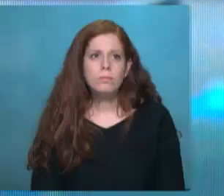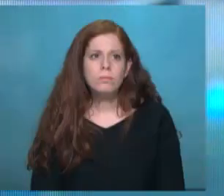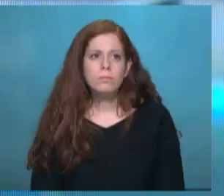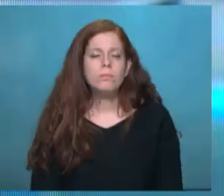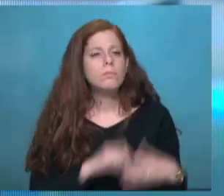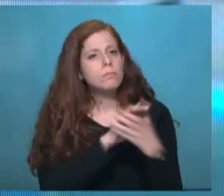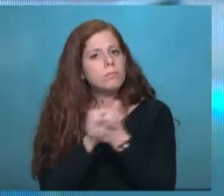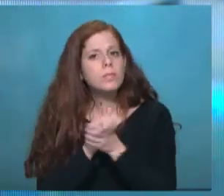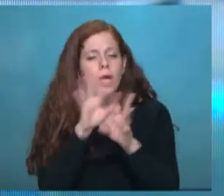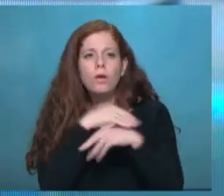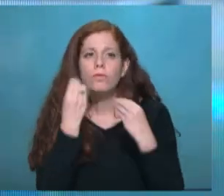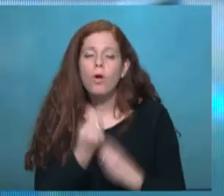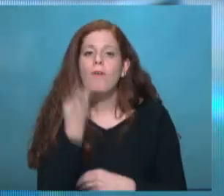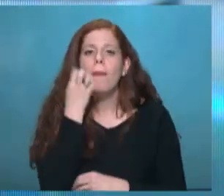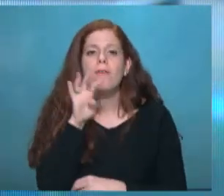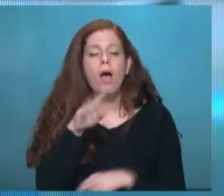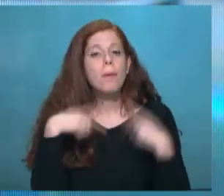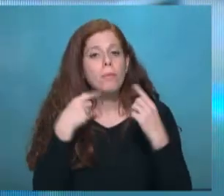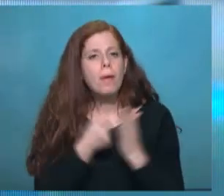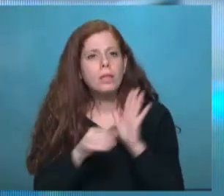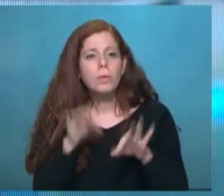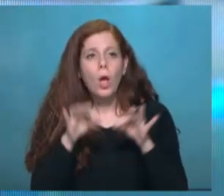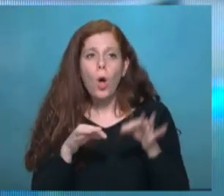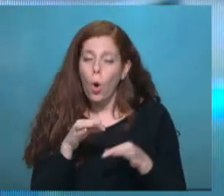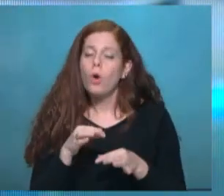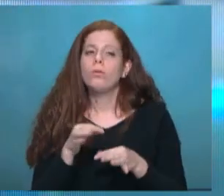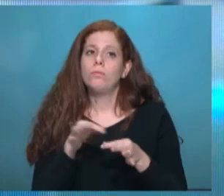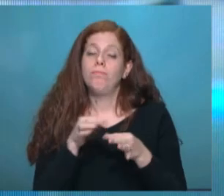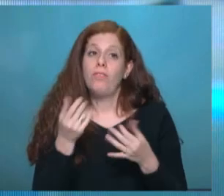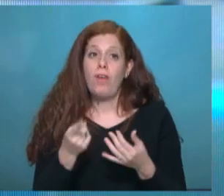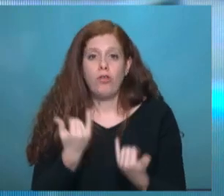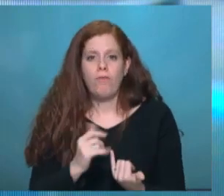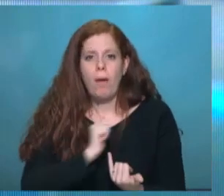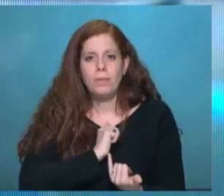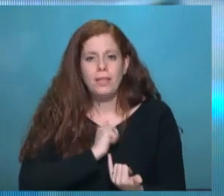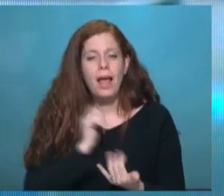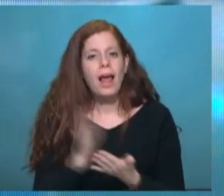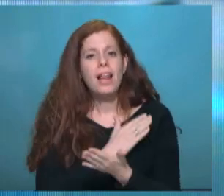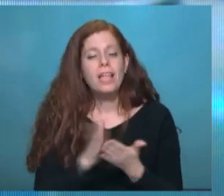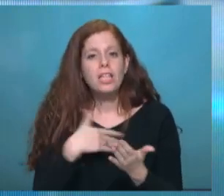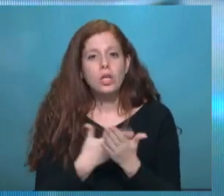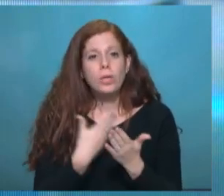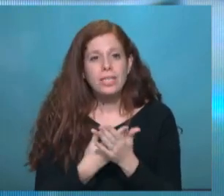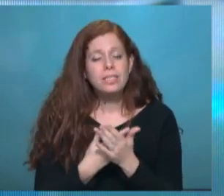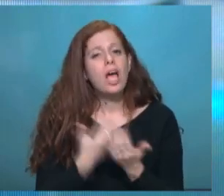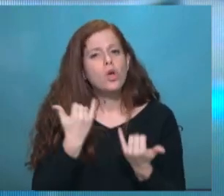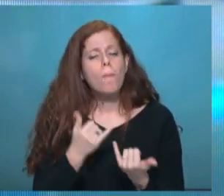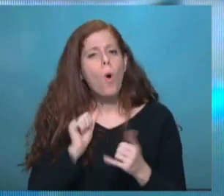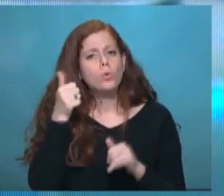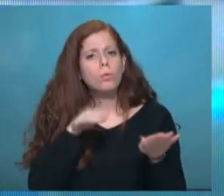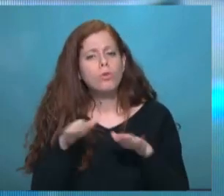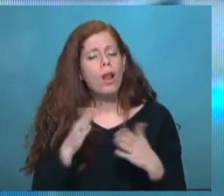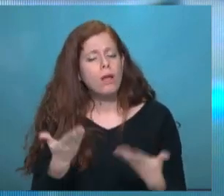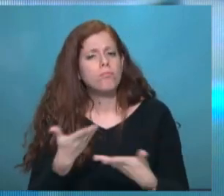שלום לכם, ערב טוב. 44 ימים לבחירות בעיצומה של המערכת והמתנה להכרעת היועץ בעניינו, נתקל היום ראש הממשלה